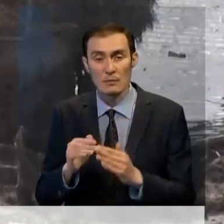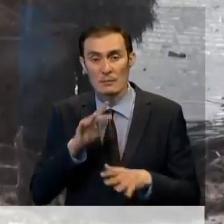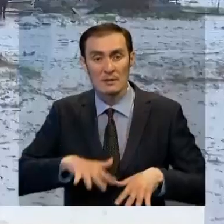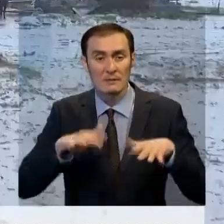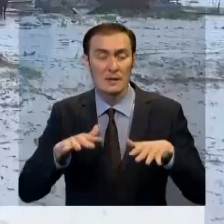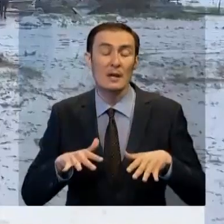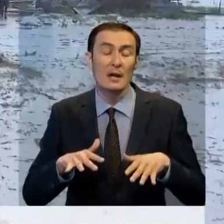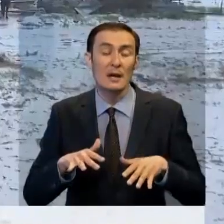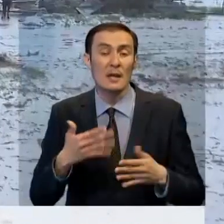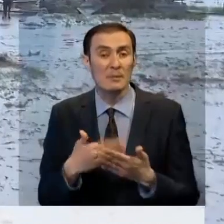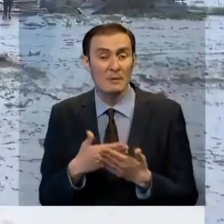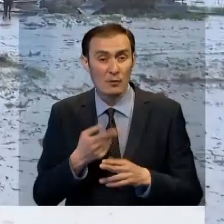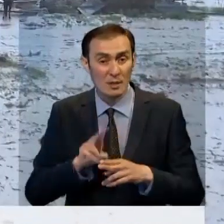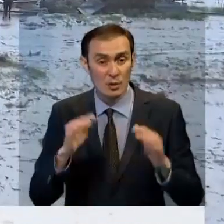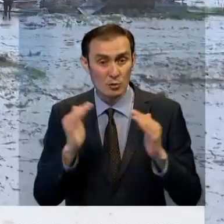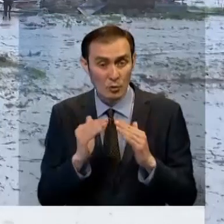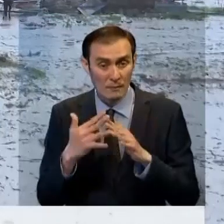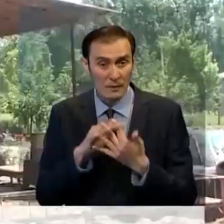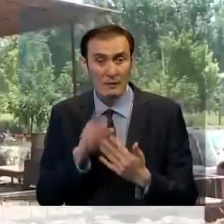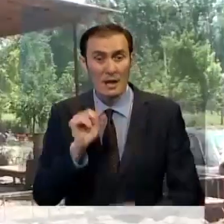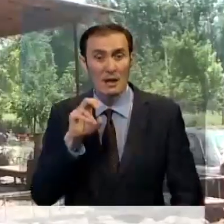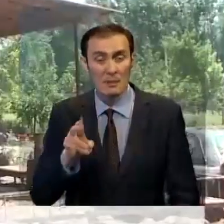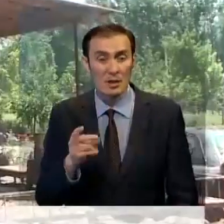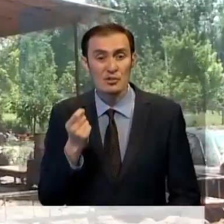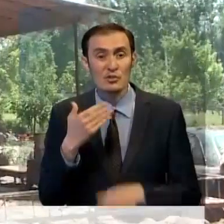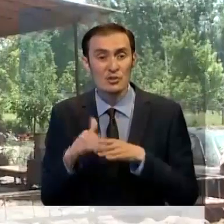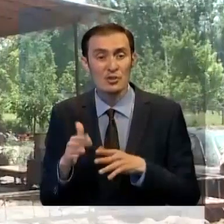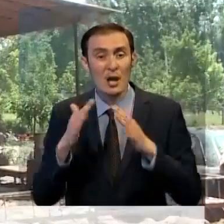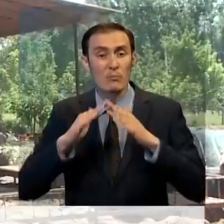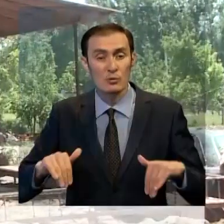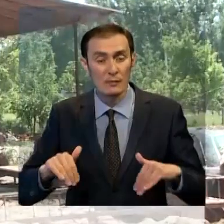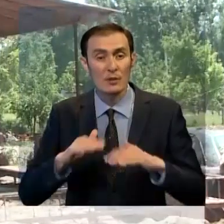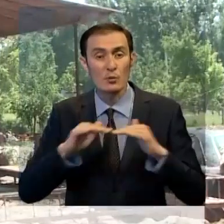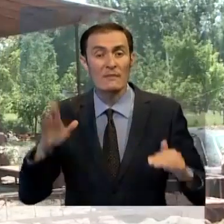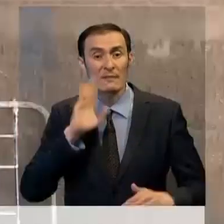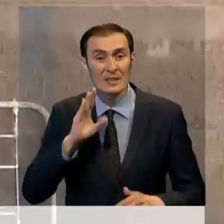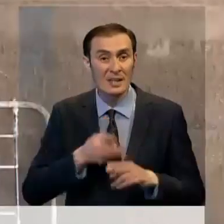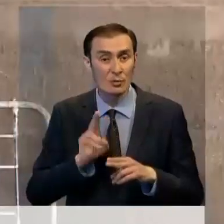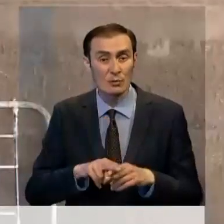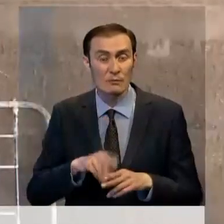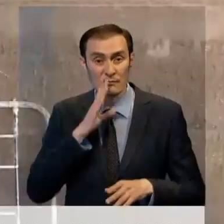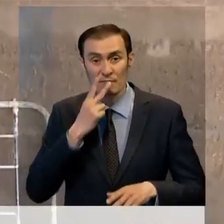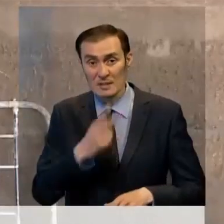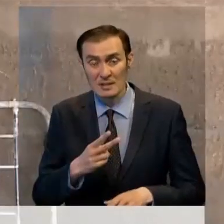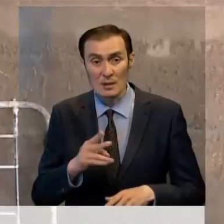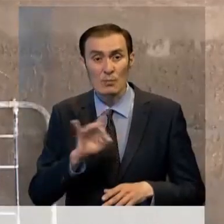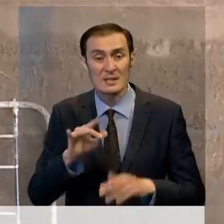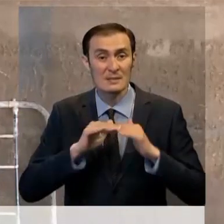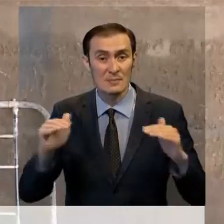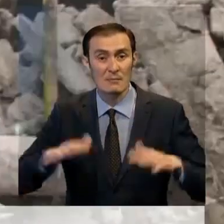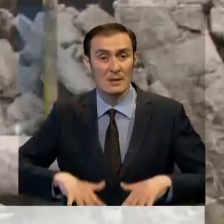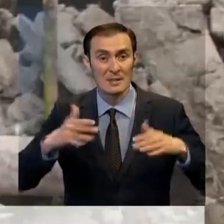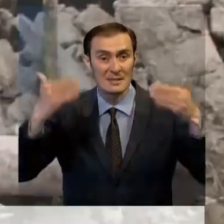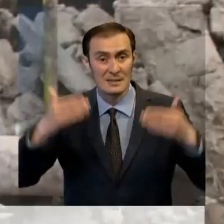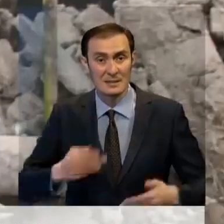71 сарай. Например, этот дом в ауле Хакпак частично обрушился. Об уровне воды, которая его накрыла, можно судить по следам на